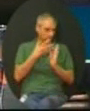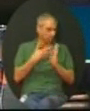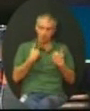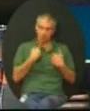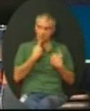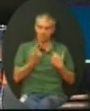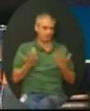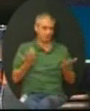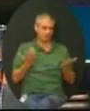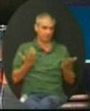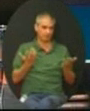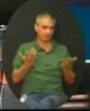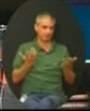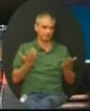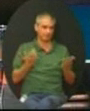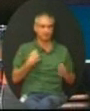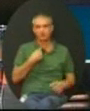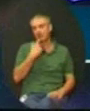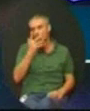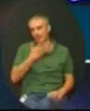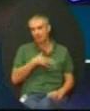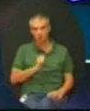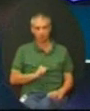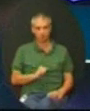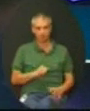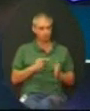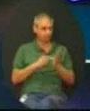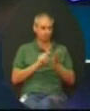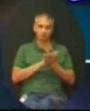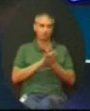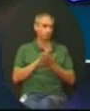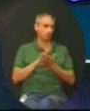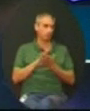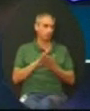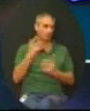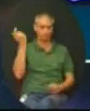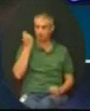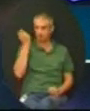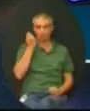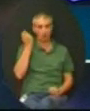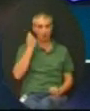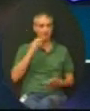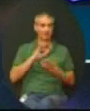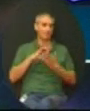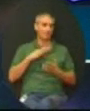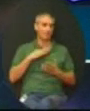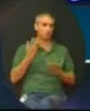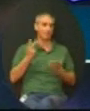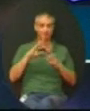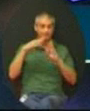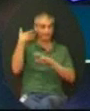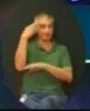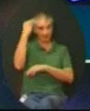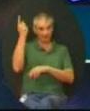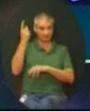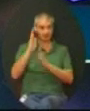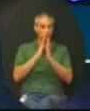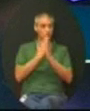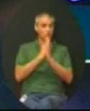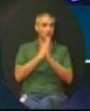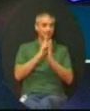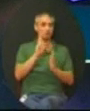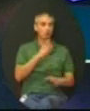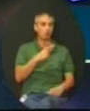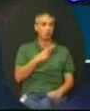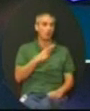אני אמרתי. אני אגיד לך למה הם רוצים. מסיבה מאוד פשוטה. אני רוצה להגיד לך